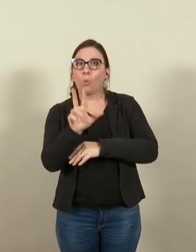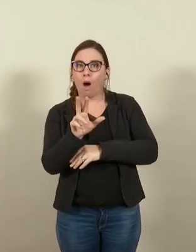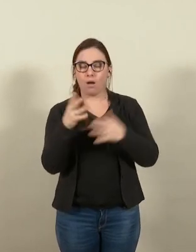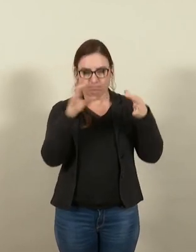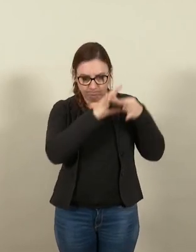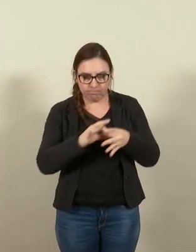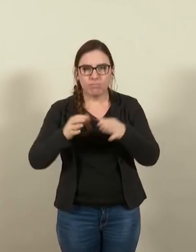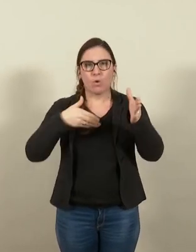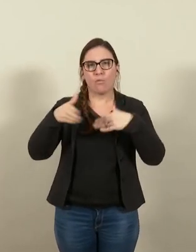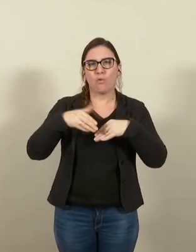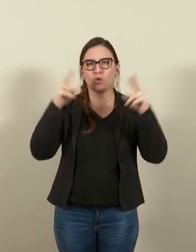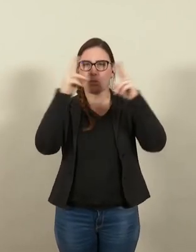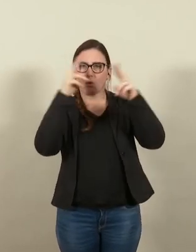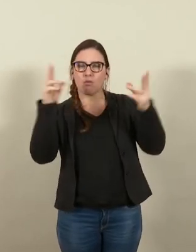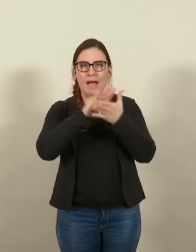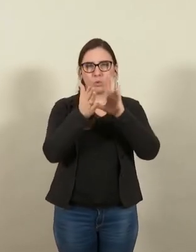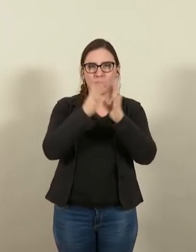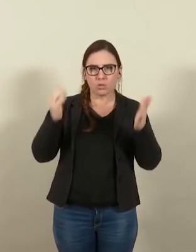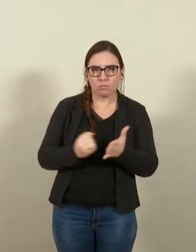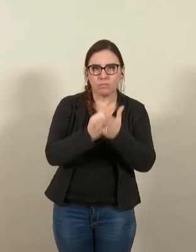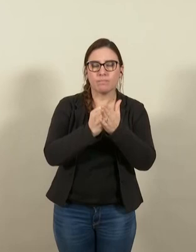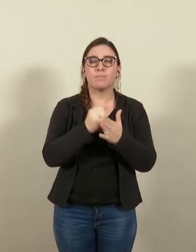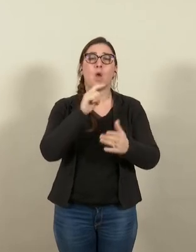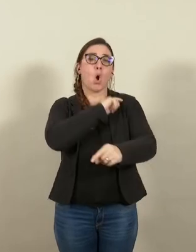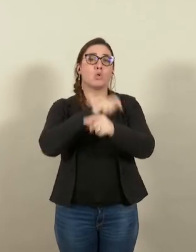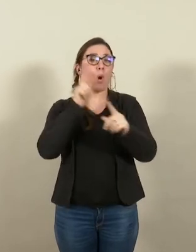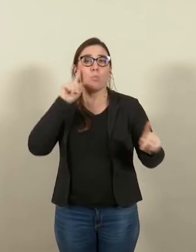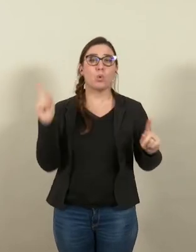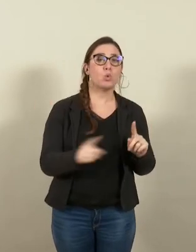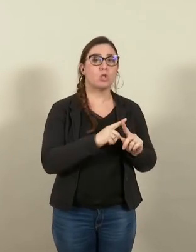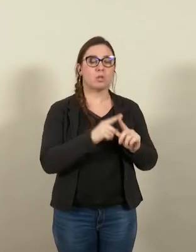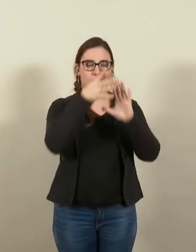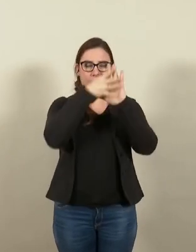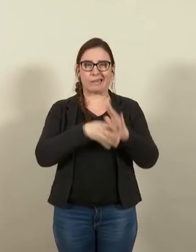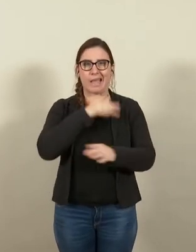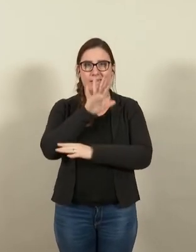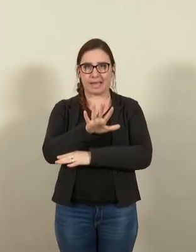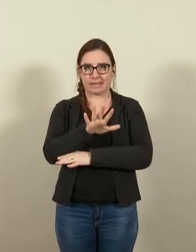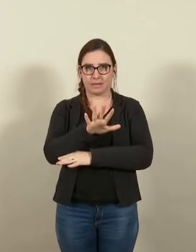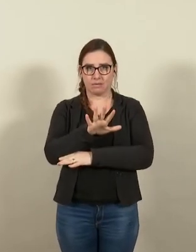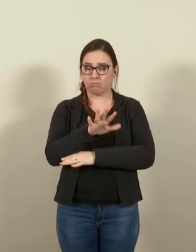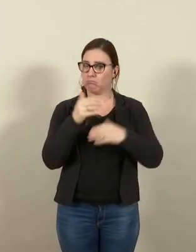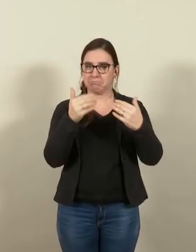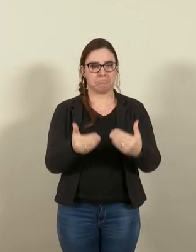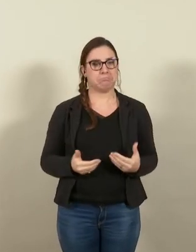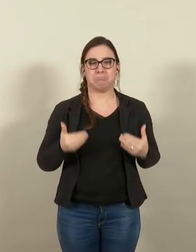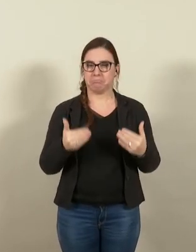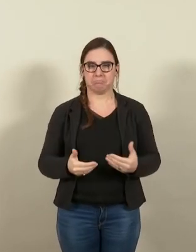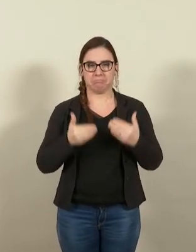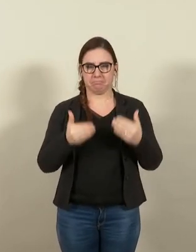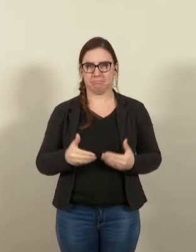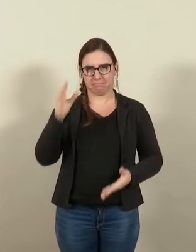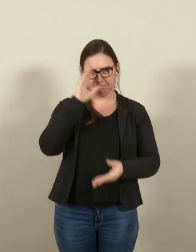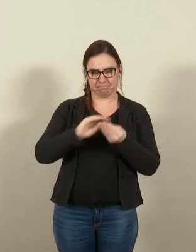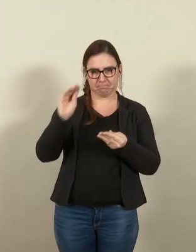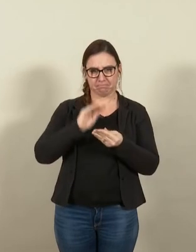fonctionnement général des association sport pour tous je cite les critères sont au nombre de 5 et restent inchangé donc nous ne comprenons pas